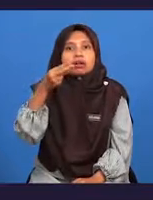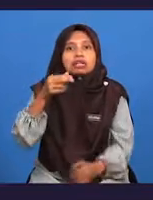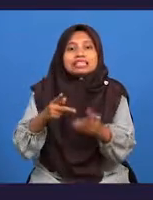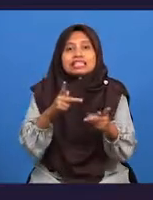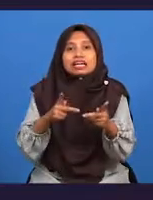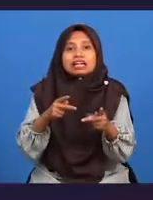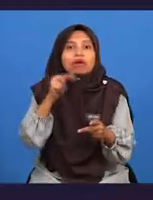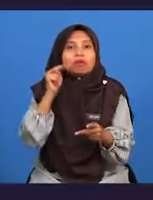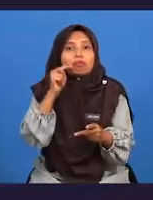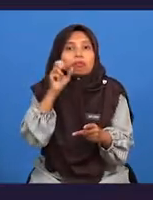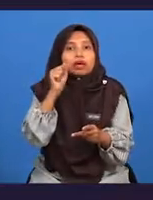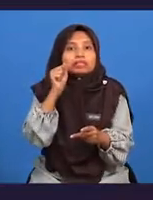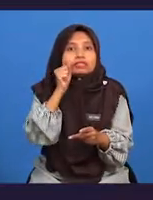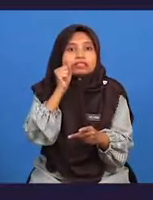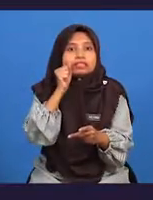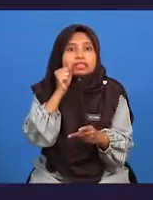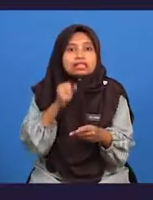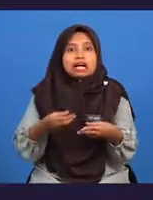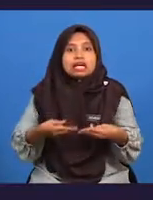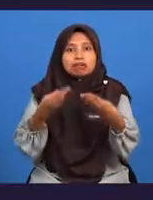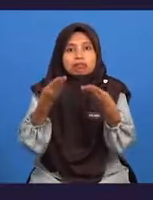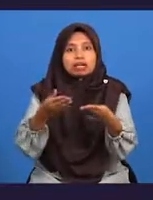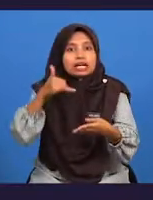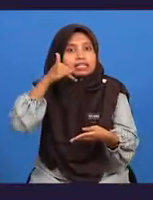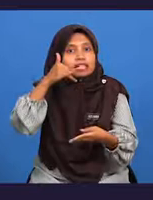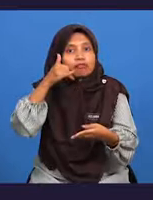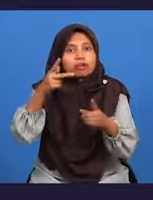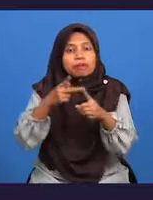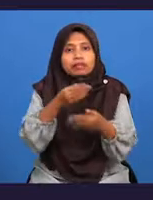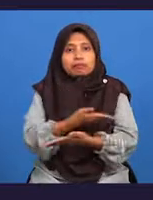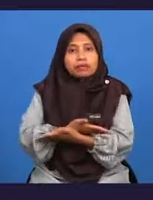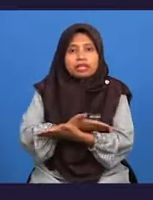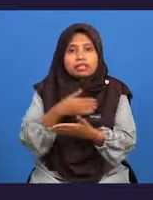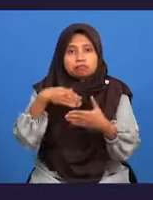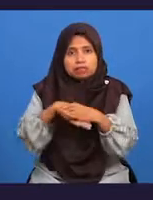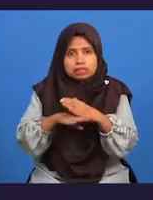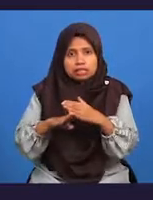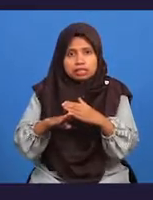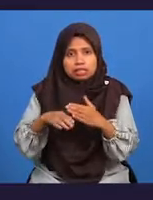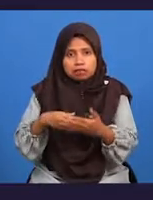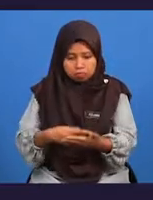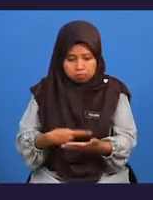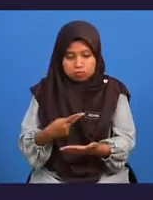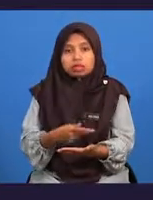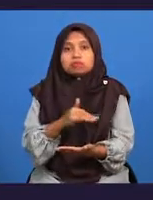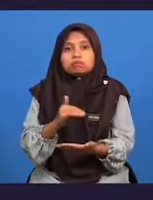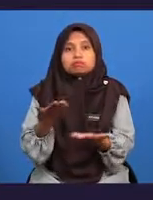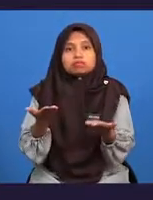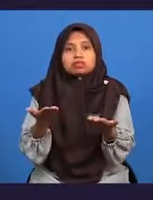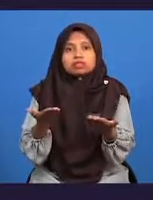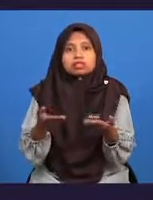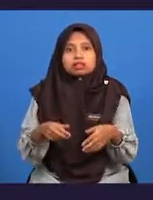pintar kepada bayi yang masih dalam kandungan anaknya? Nyatakan alasan